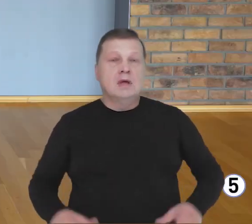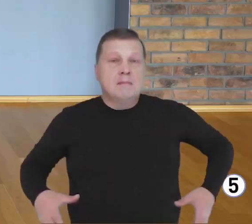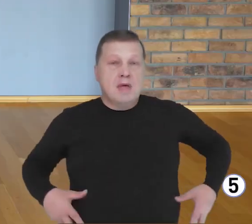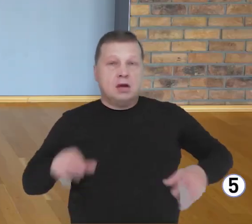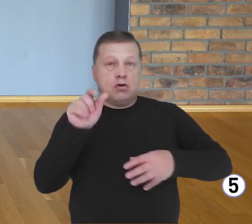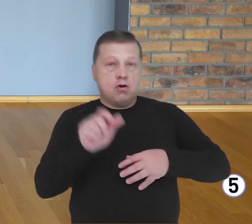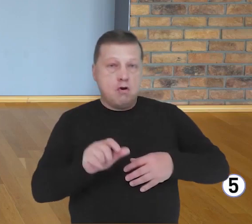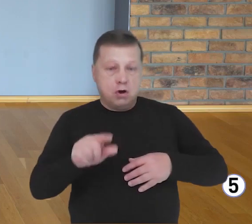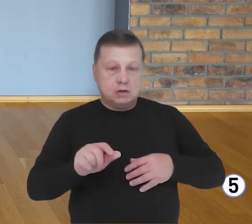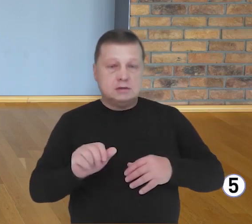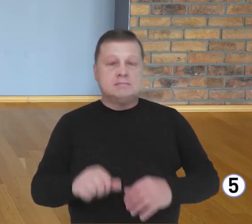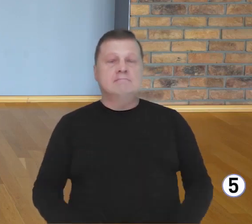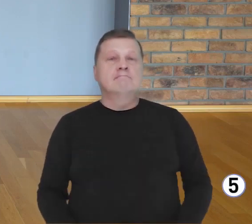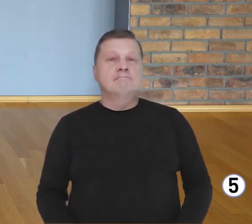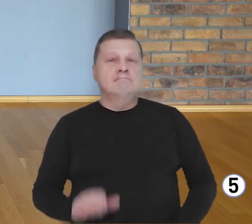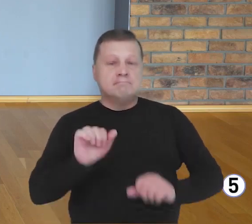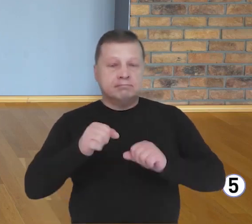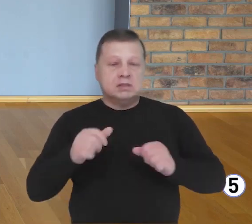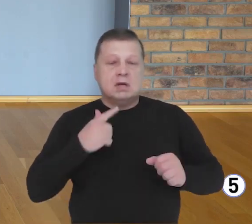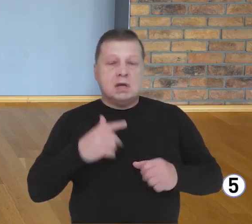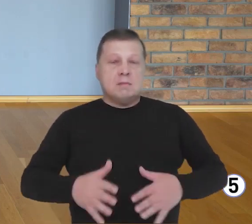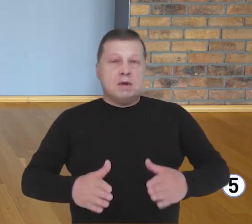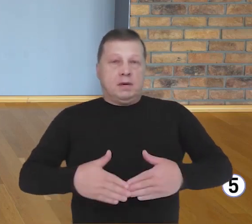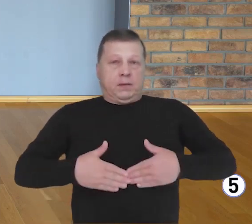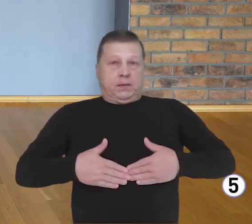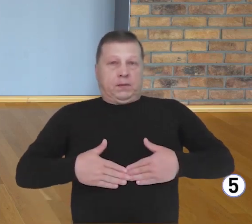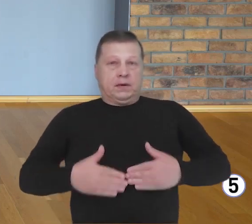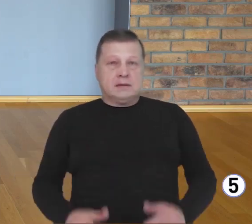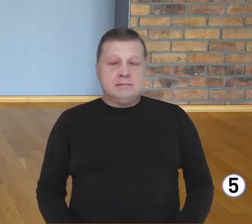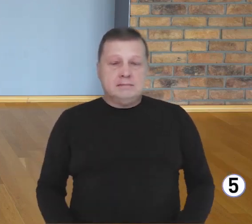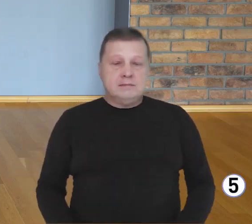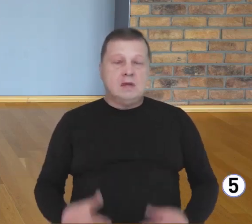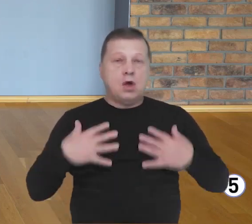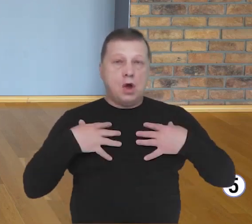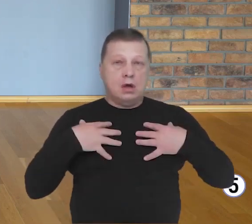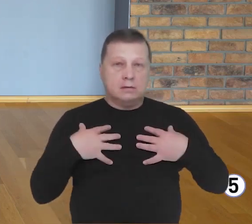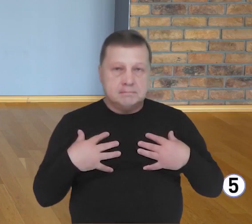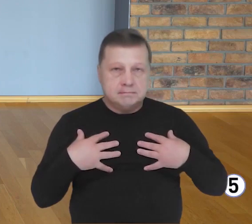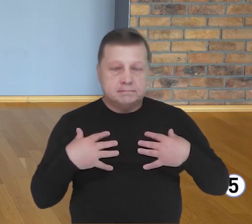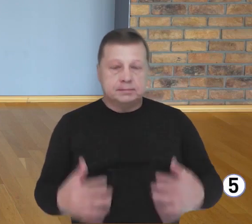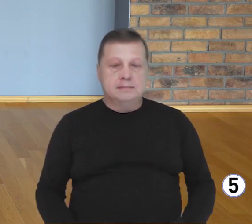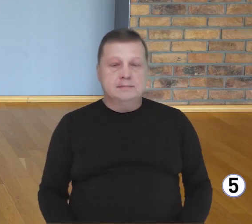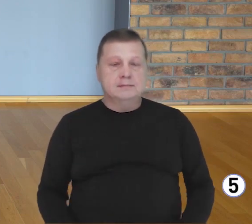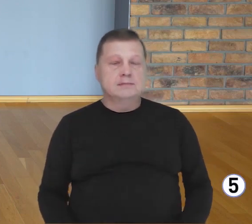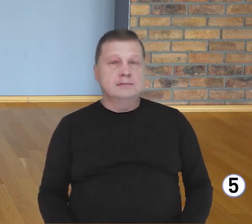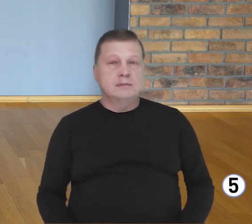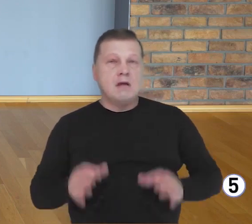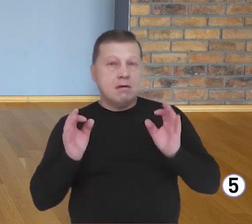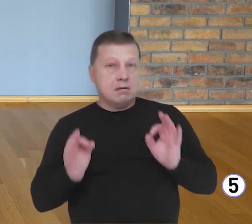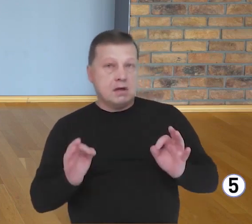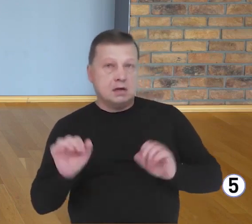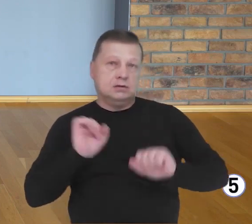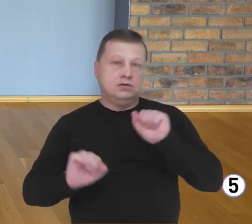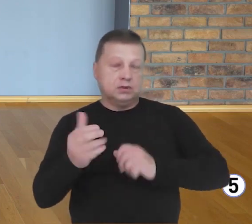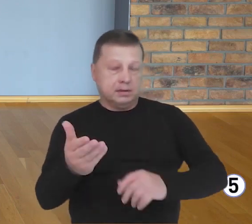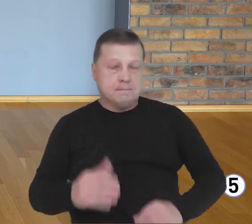dobrze ustawić miednicę. Kość krzyżową podwijamy pod siebie i zamykamy mięśnie brzucha. Otwórzcie klatkę piersiową. I teraz